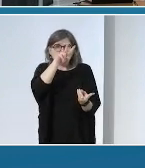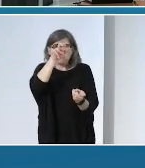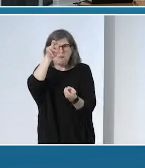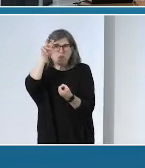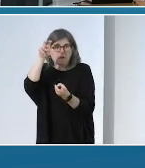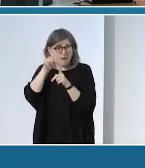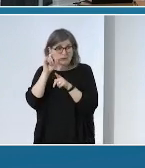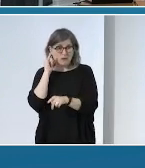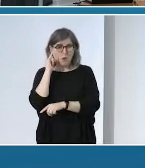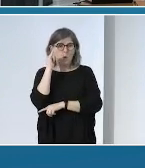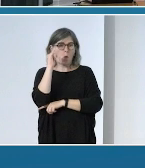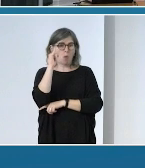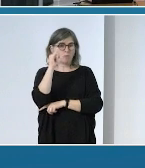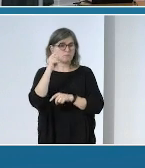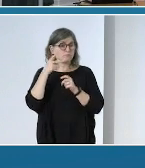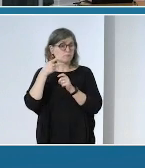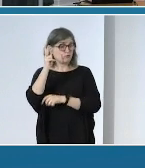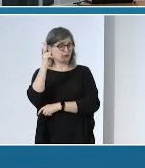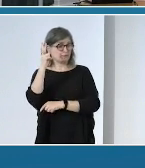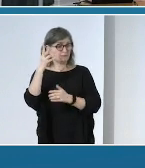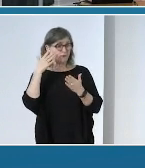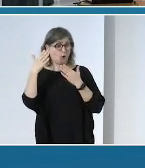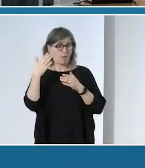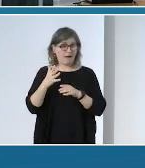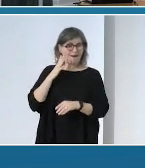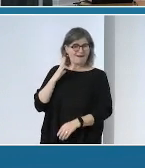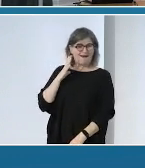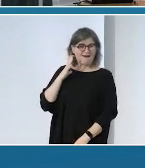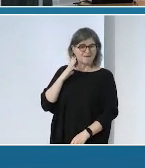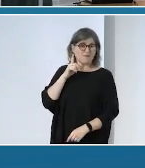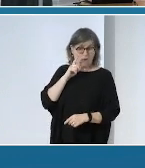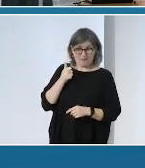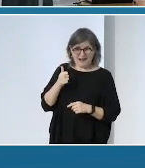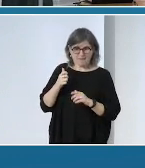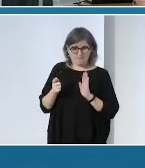durée. Tout ça, c'est parce que son tonus axial se développe.